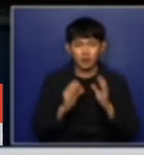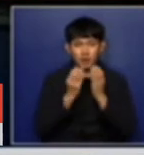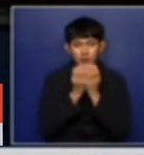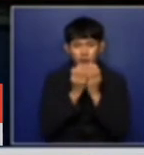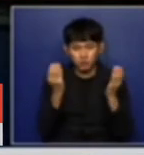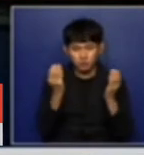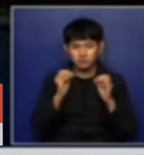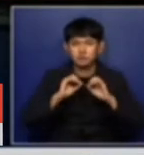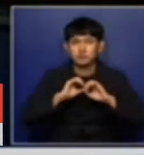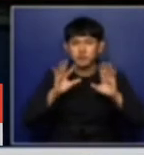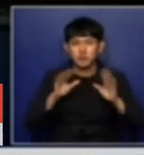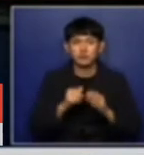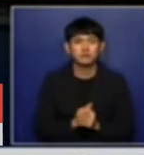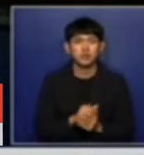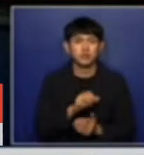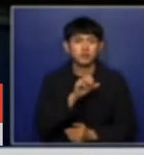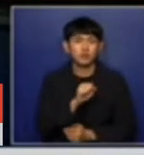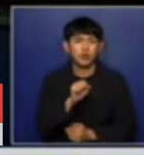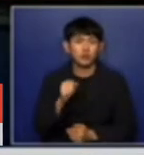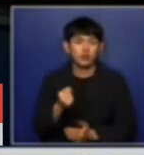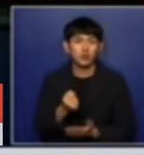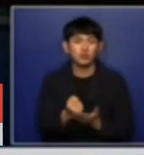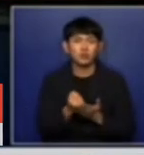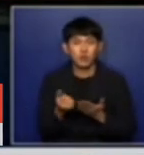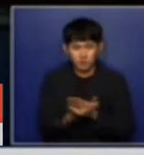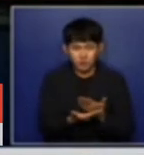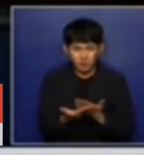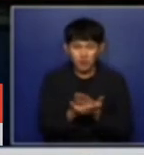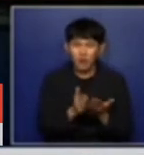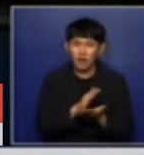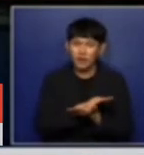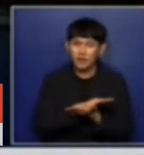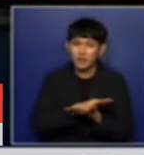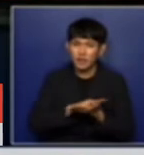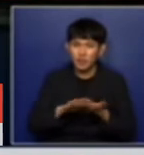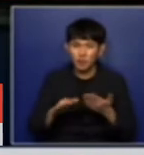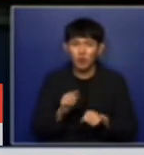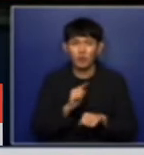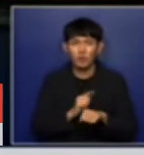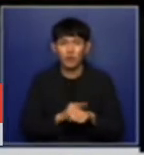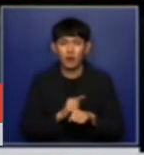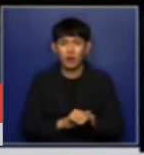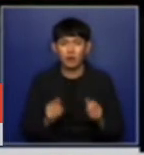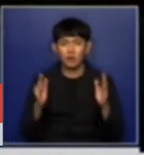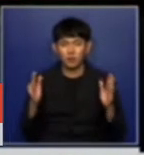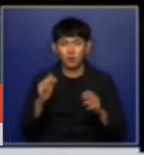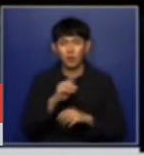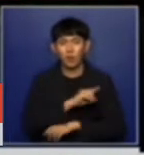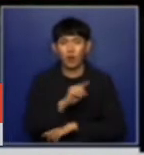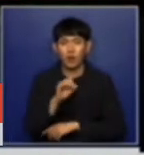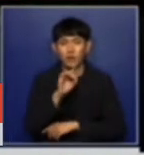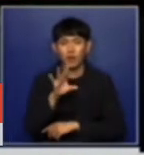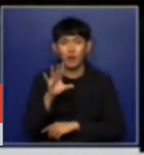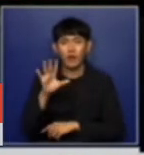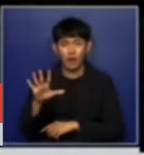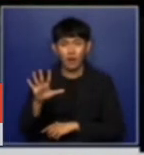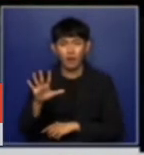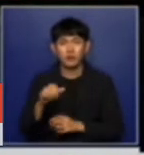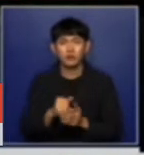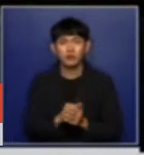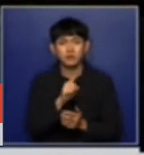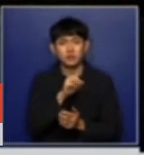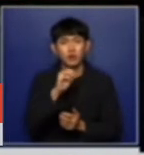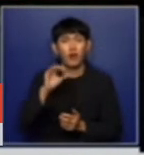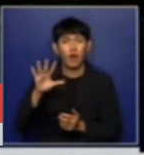าให้สภาผู้แทนราษฎรพิจารณาให้แล้วเสร็จภายใน105วันแต่ท่านประธานครับผ